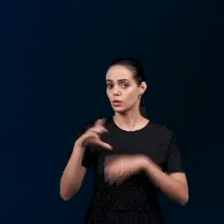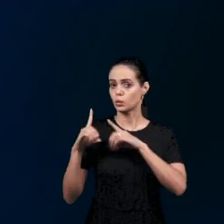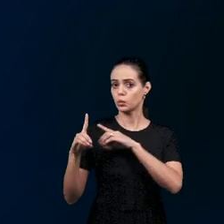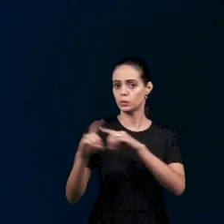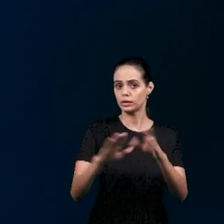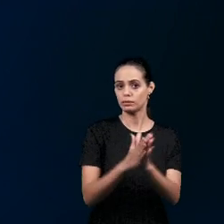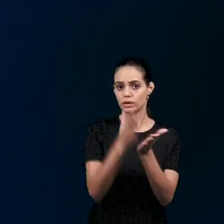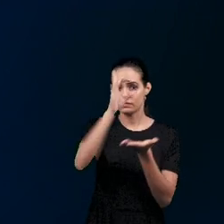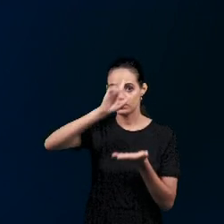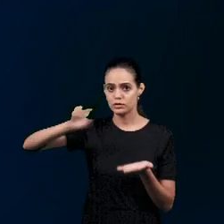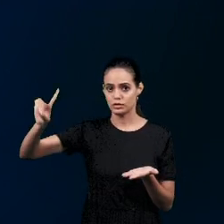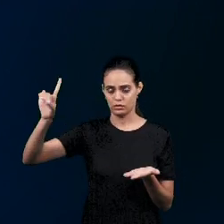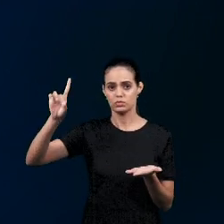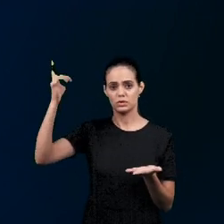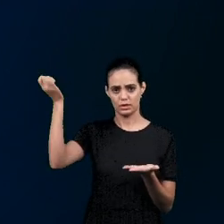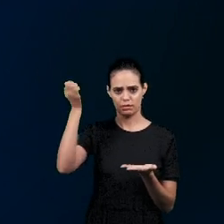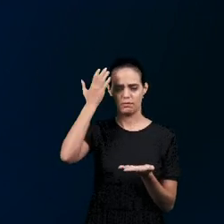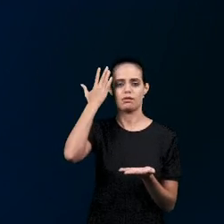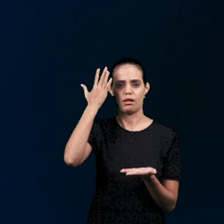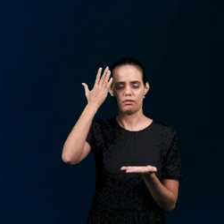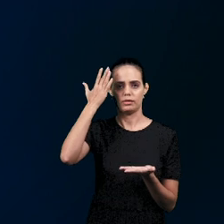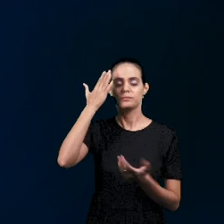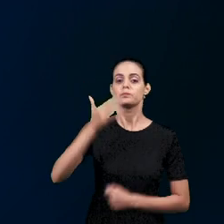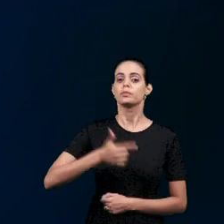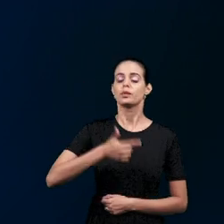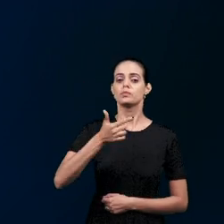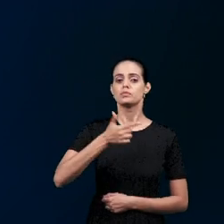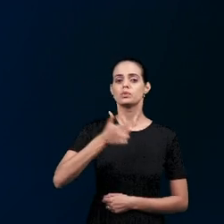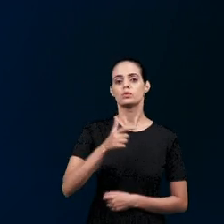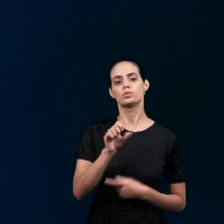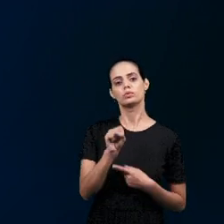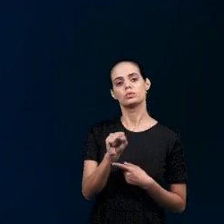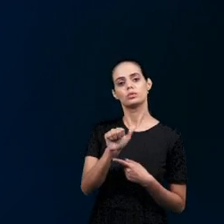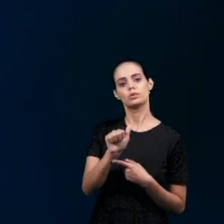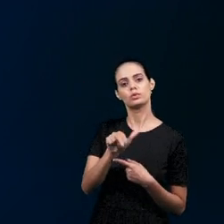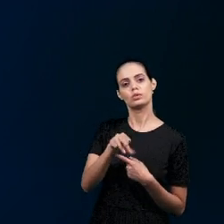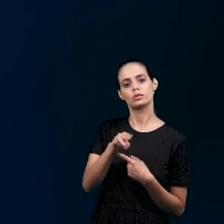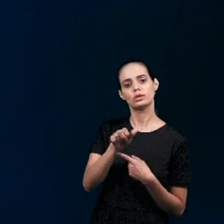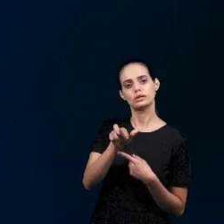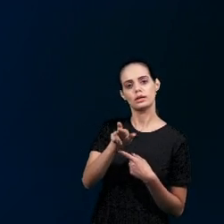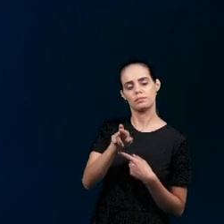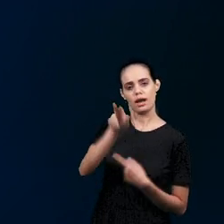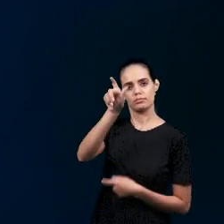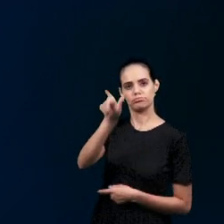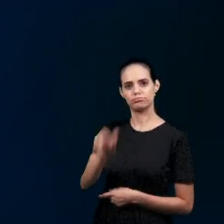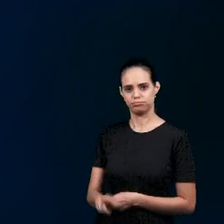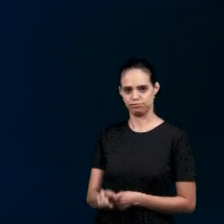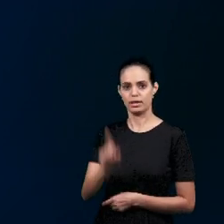le Fils. C'est la défense. 2 Samuel chapitre 23 verset 12.